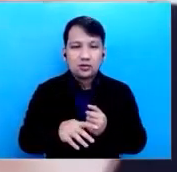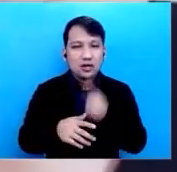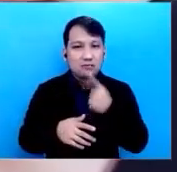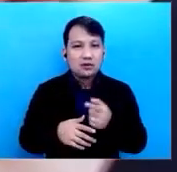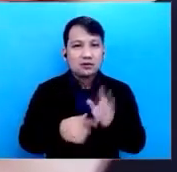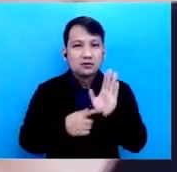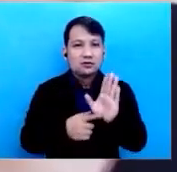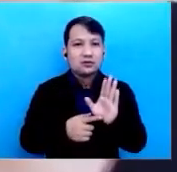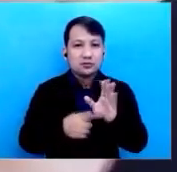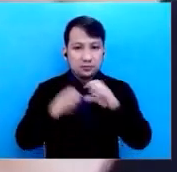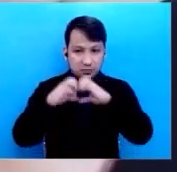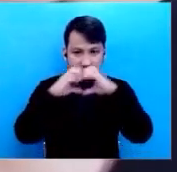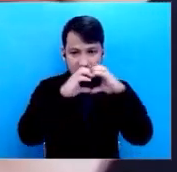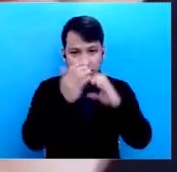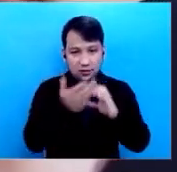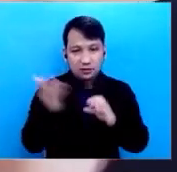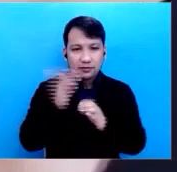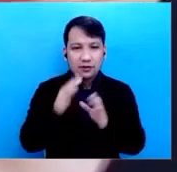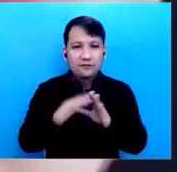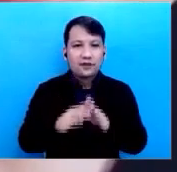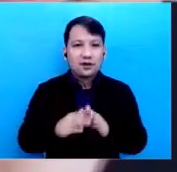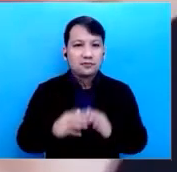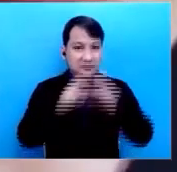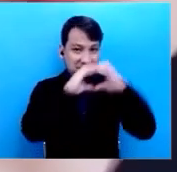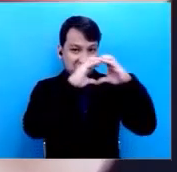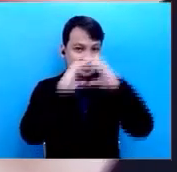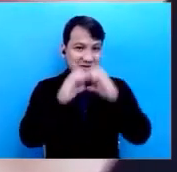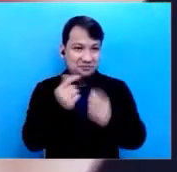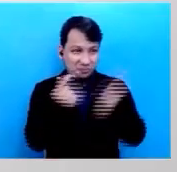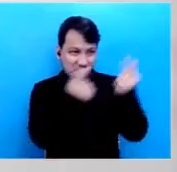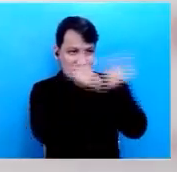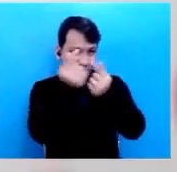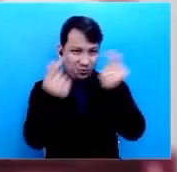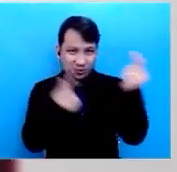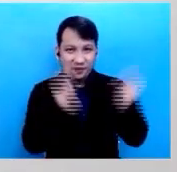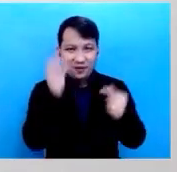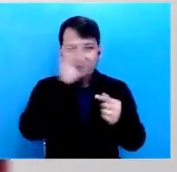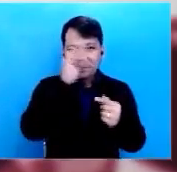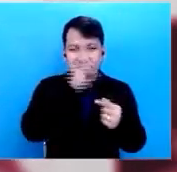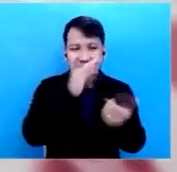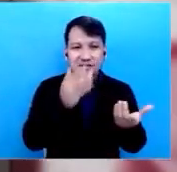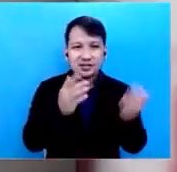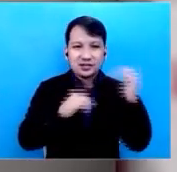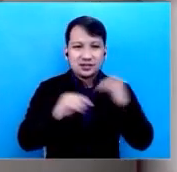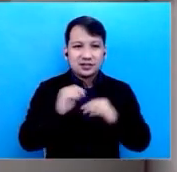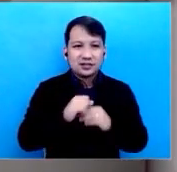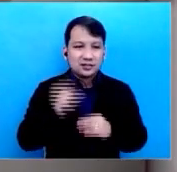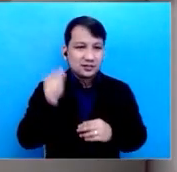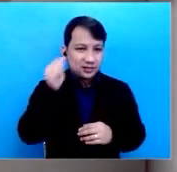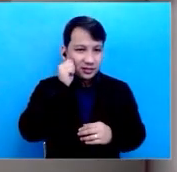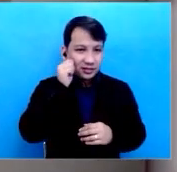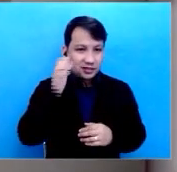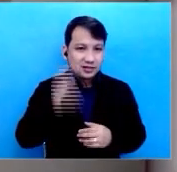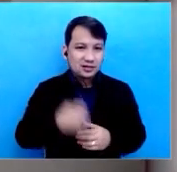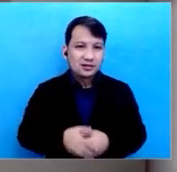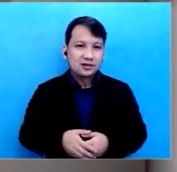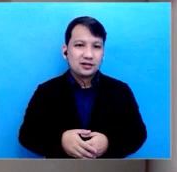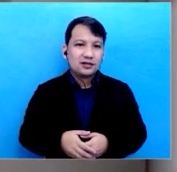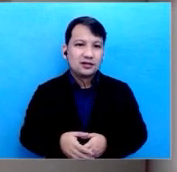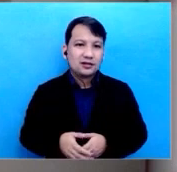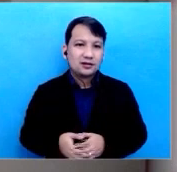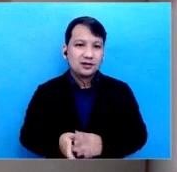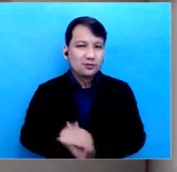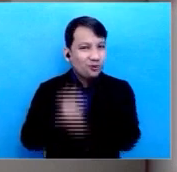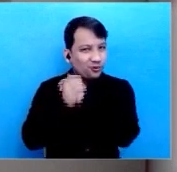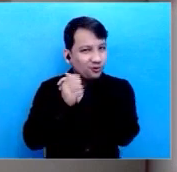Chloe fans. Nangunang pumuso ang mga Pinoy celebrity. Gaya ni Ann Curtis na kinongratulate ang